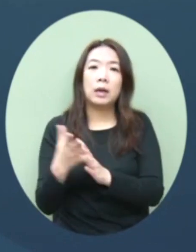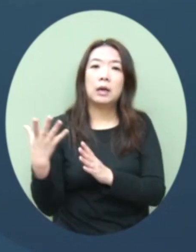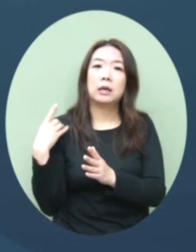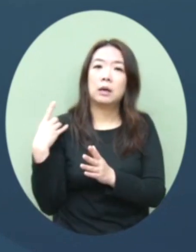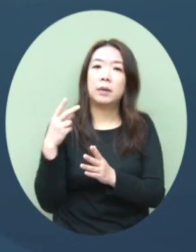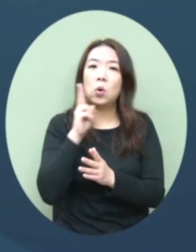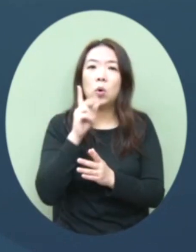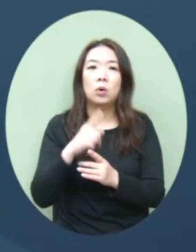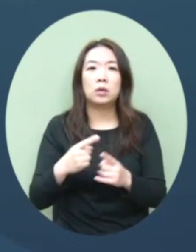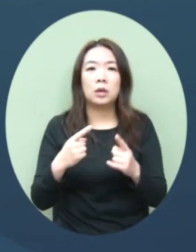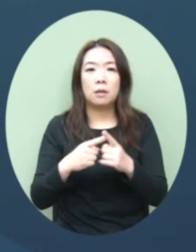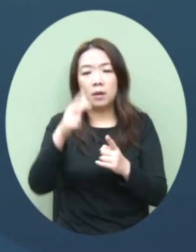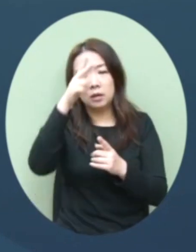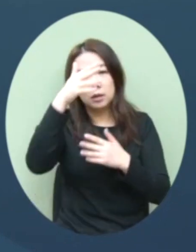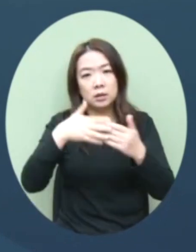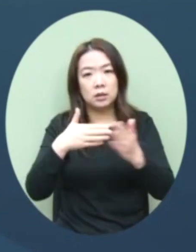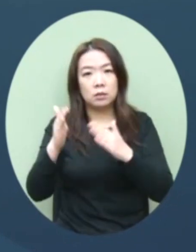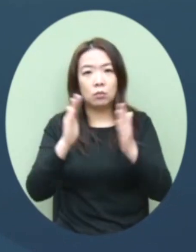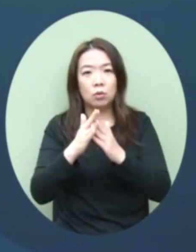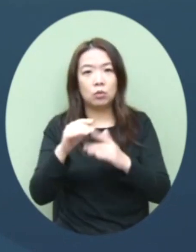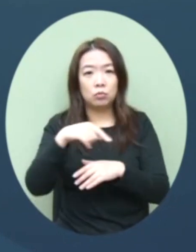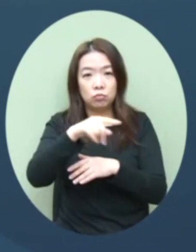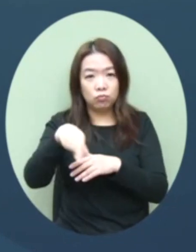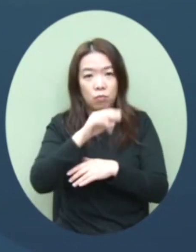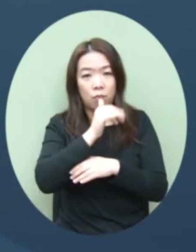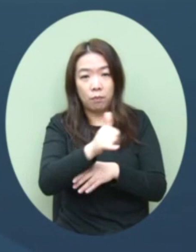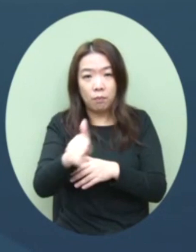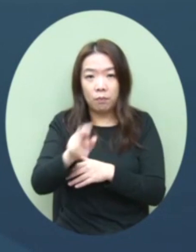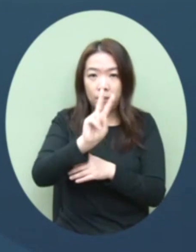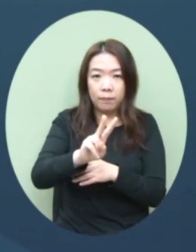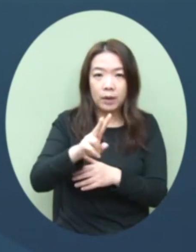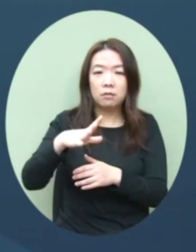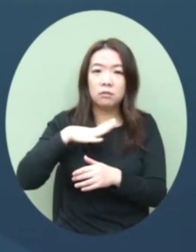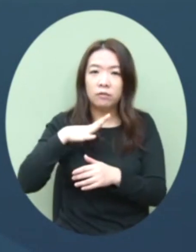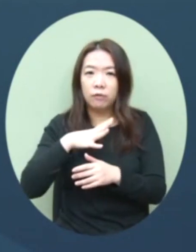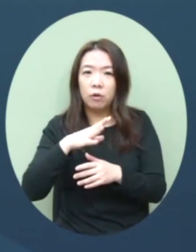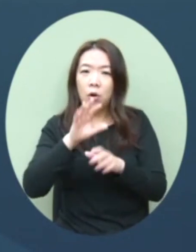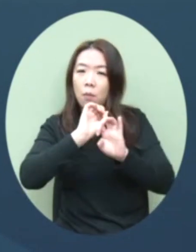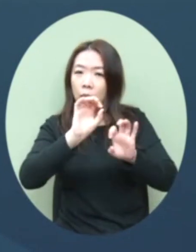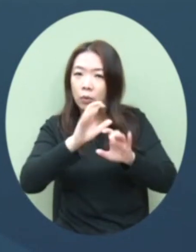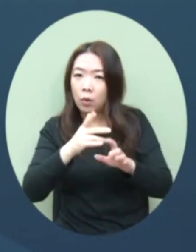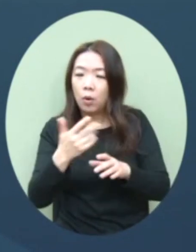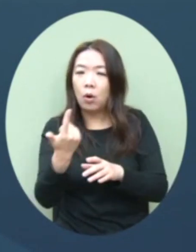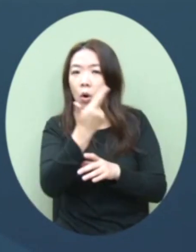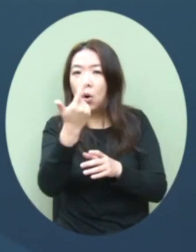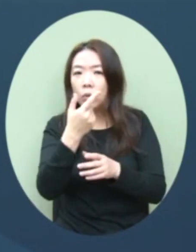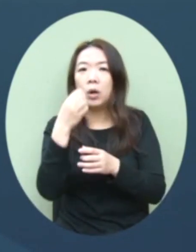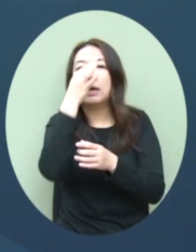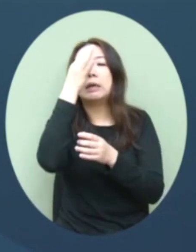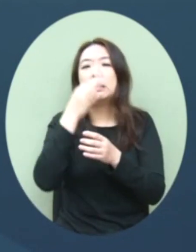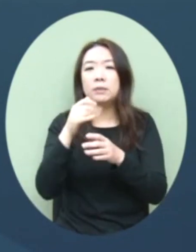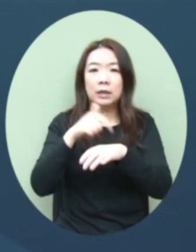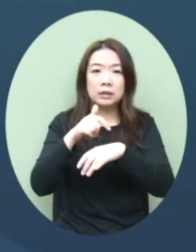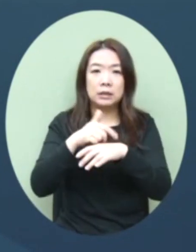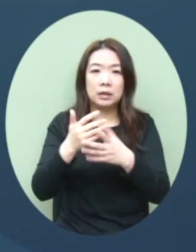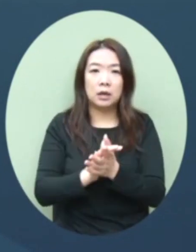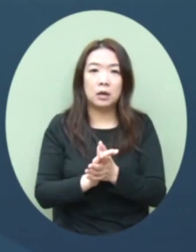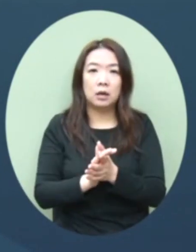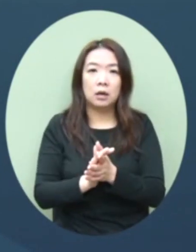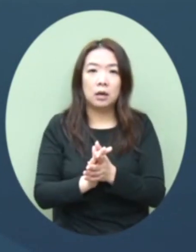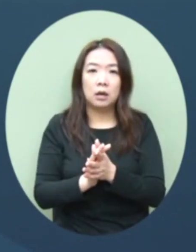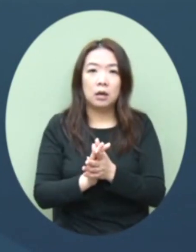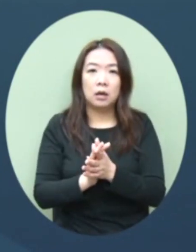民政事务处在现场所见的回报大部分的检测站的排队时间已经大大